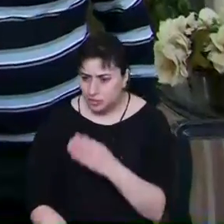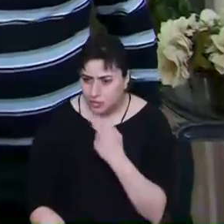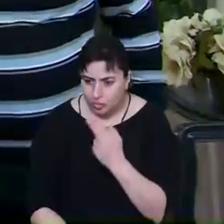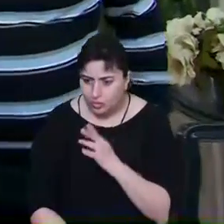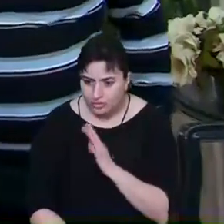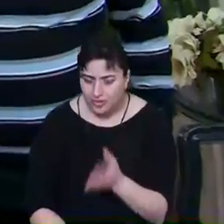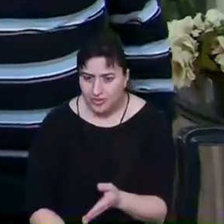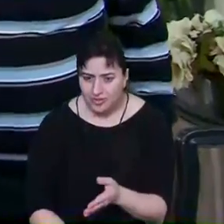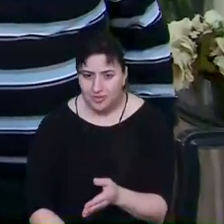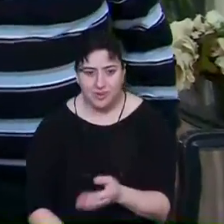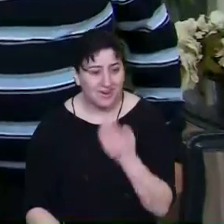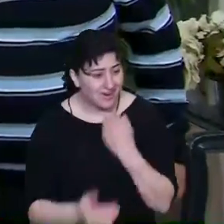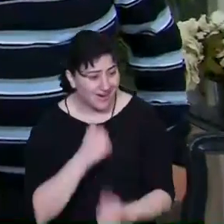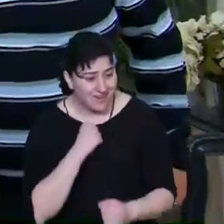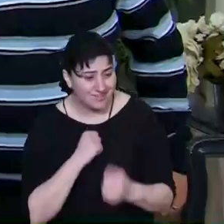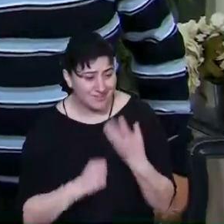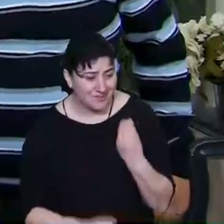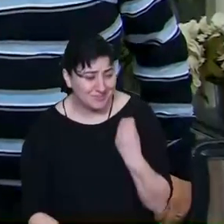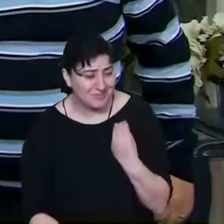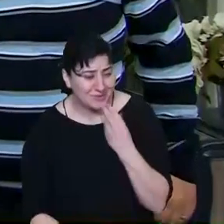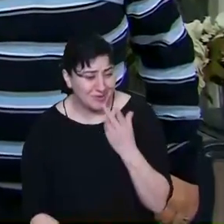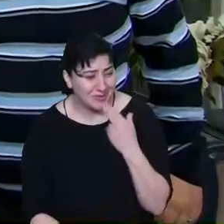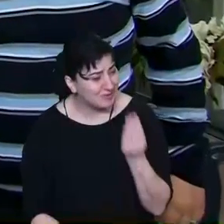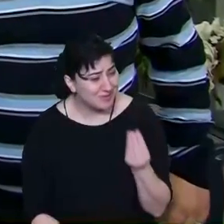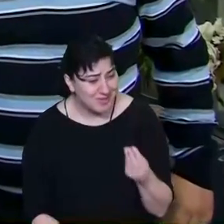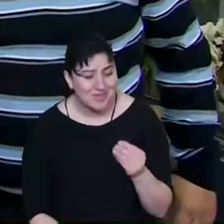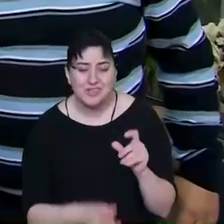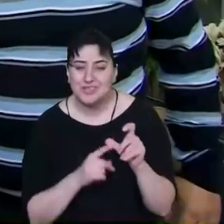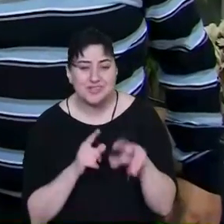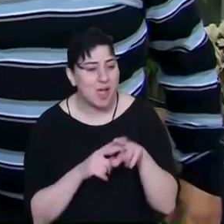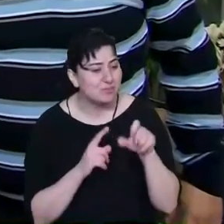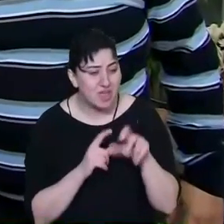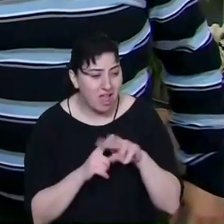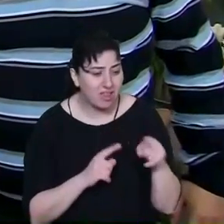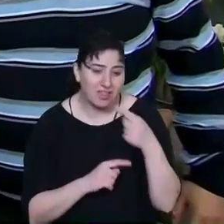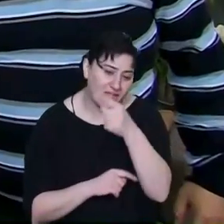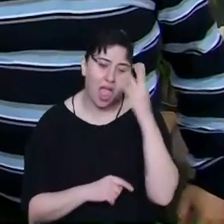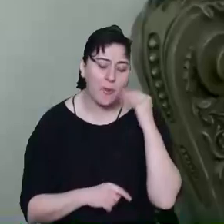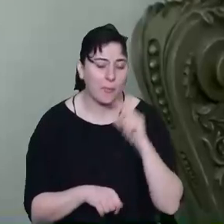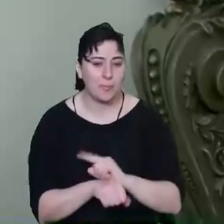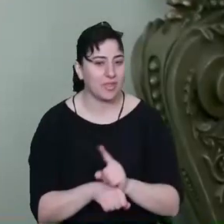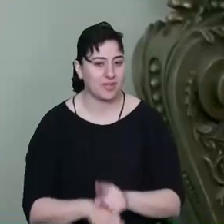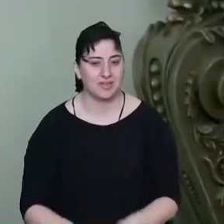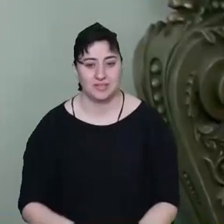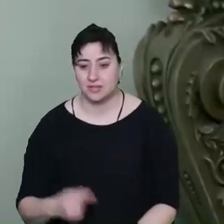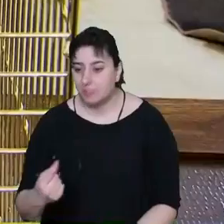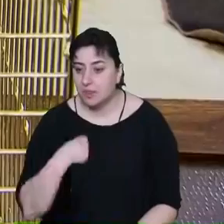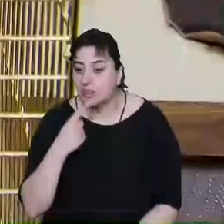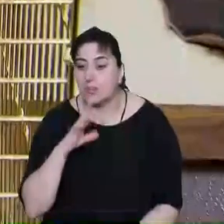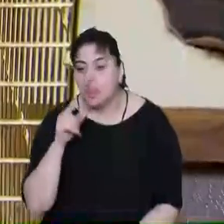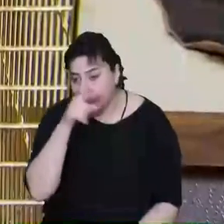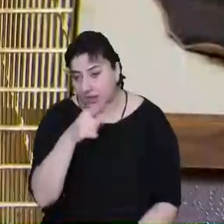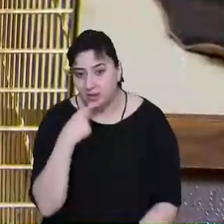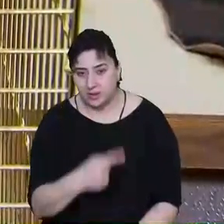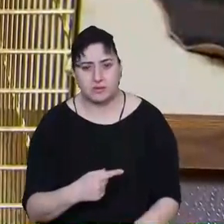konuşuyor. Anam hem de çok güzel konuşuyor. Senin şapşal olduğunu anlatayım işte. Bade dedi ki sağ